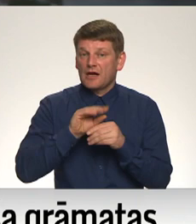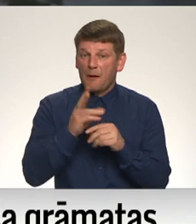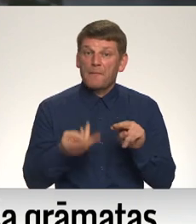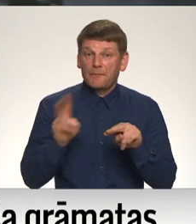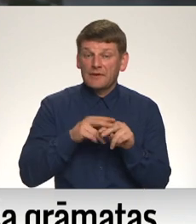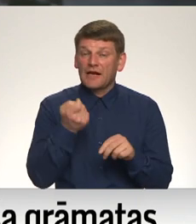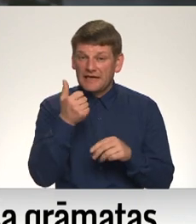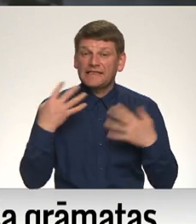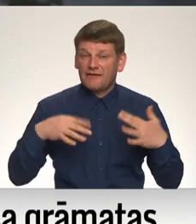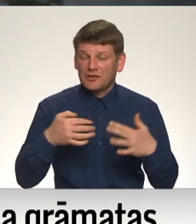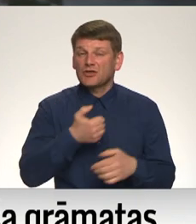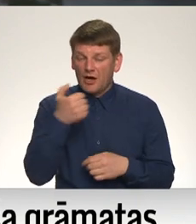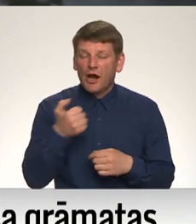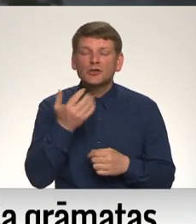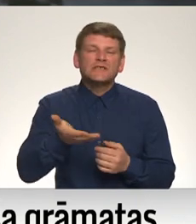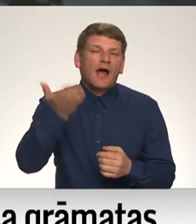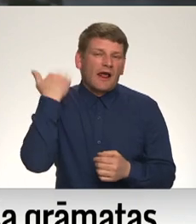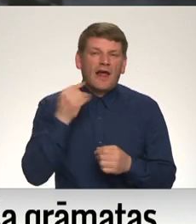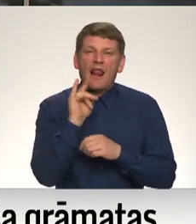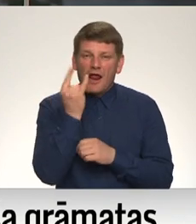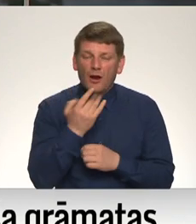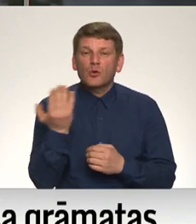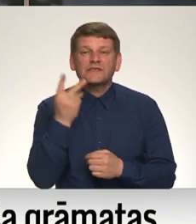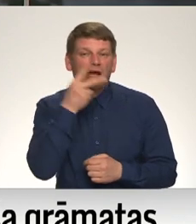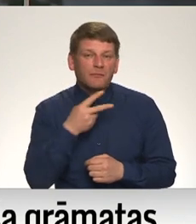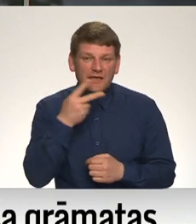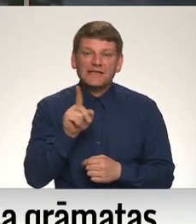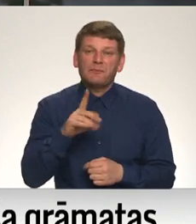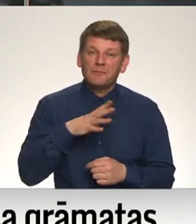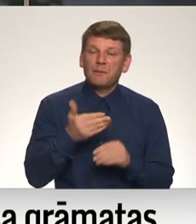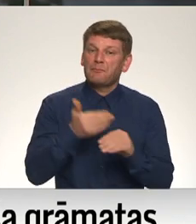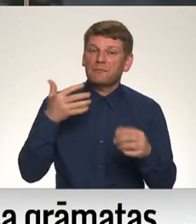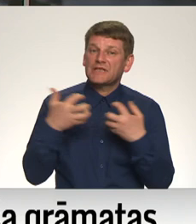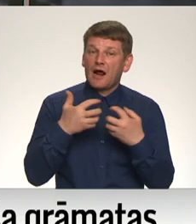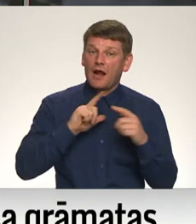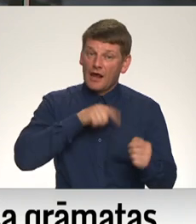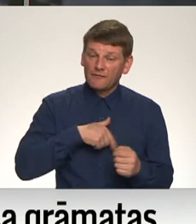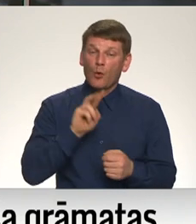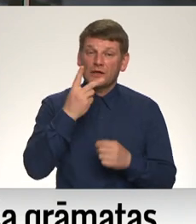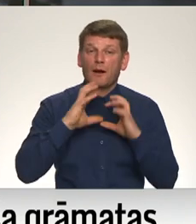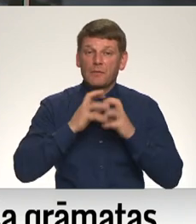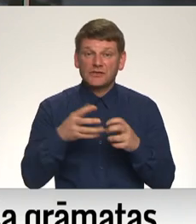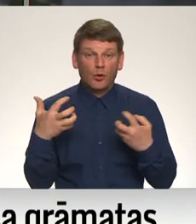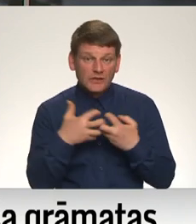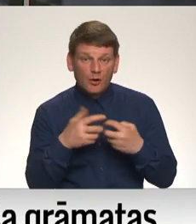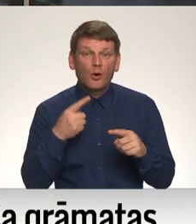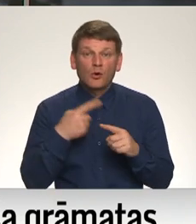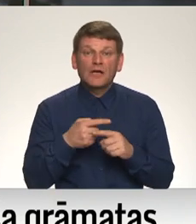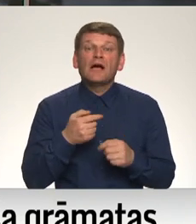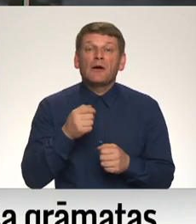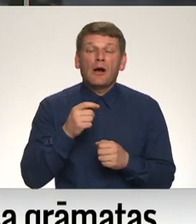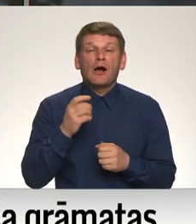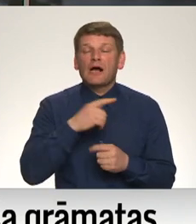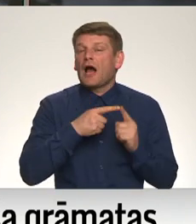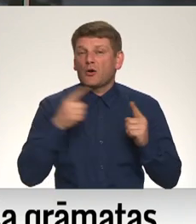gandrīz 90 gadu sena lelle, kura tās saimniecei bijusi gan pirms kara Latvijā, otrajā pasaules karā un garos padomju